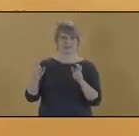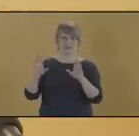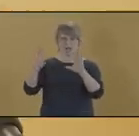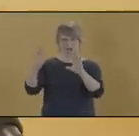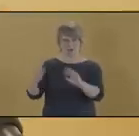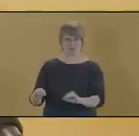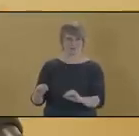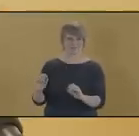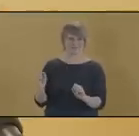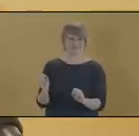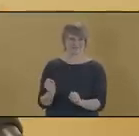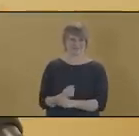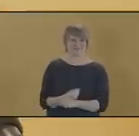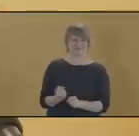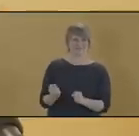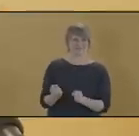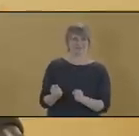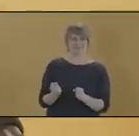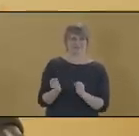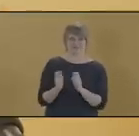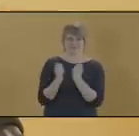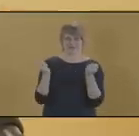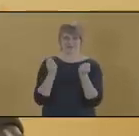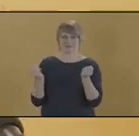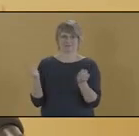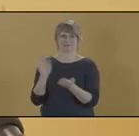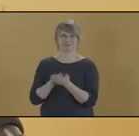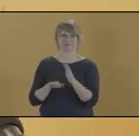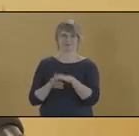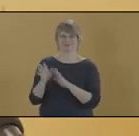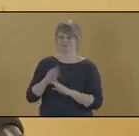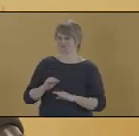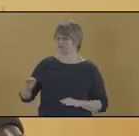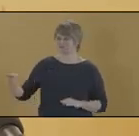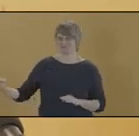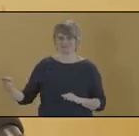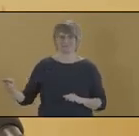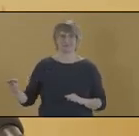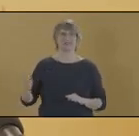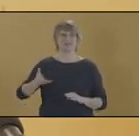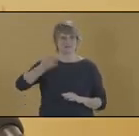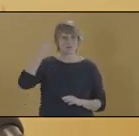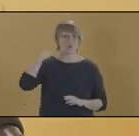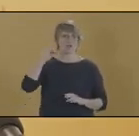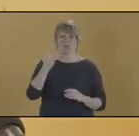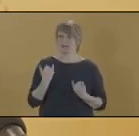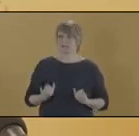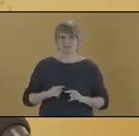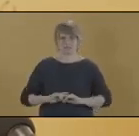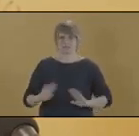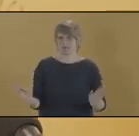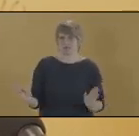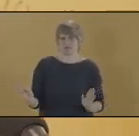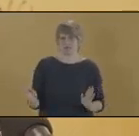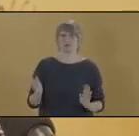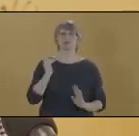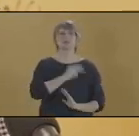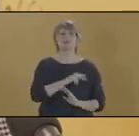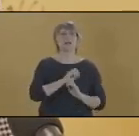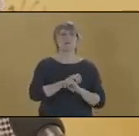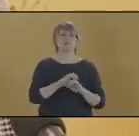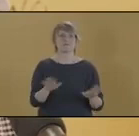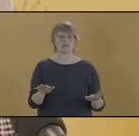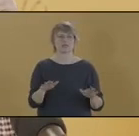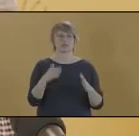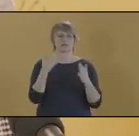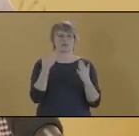und man kann die Tageszeitung nicht einfach zur Seite legen. Das heißt, Kinder und Jugendliche werden in den sozialen Medien mit